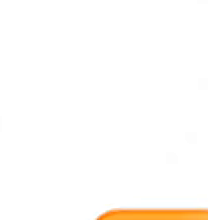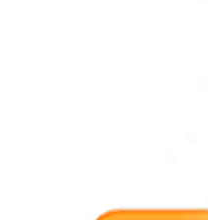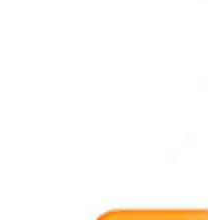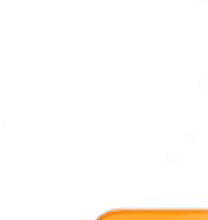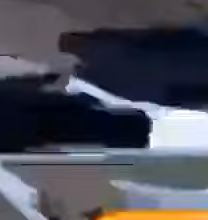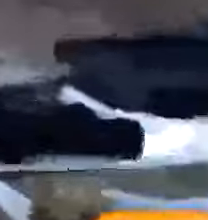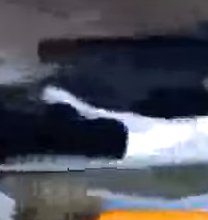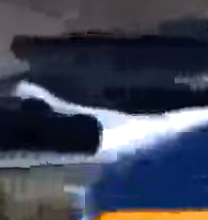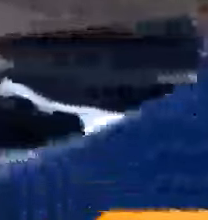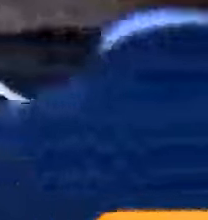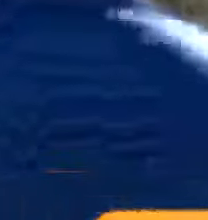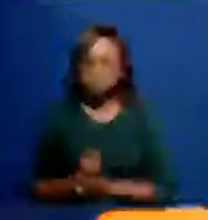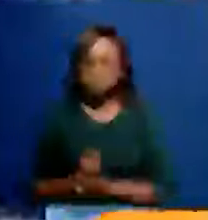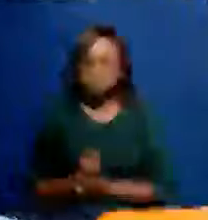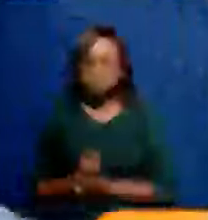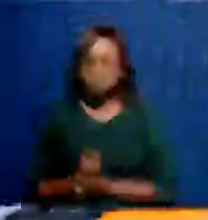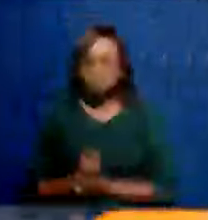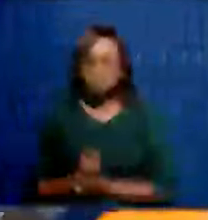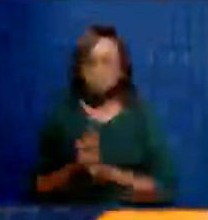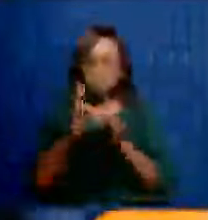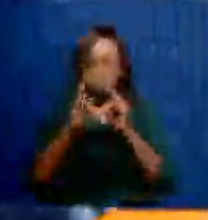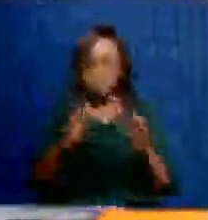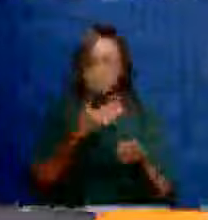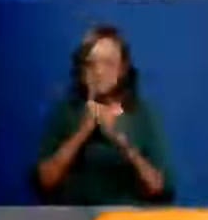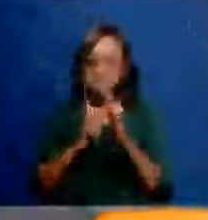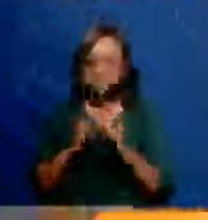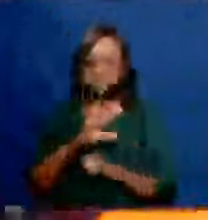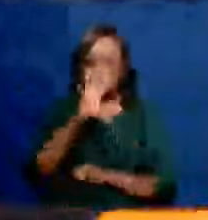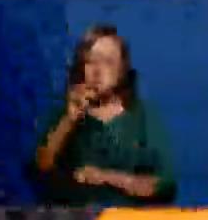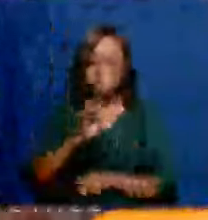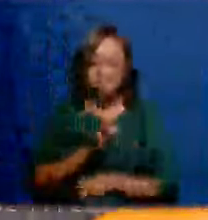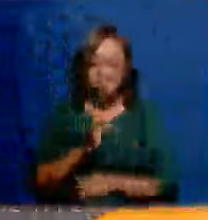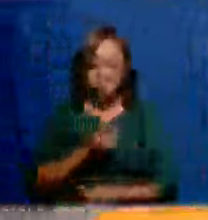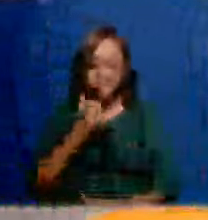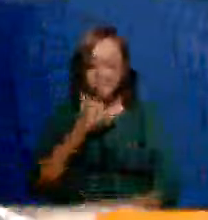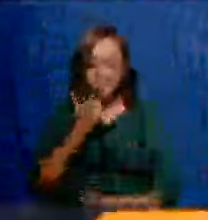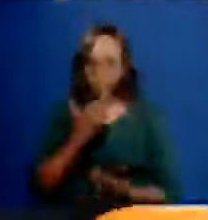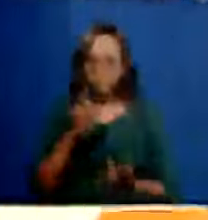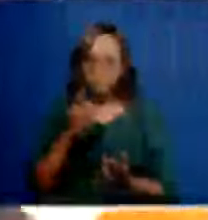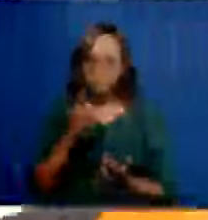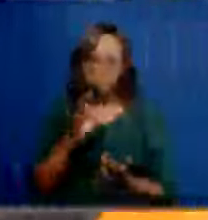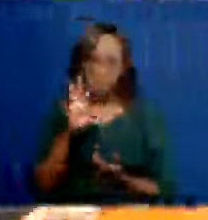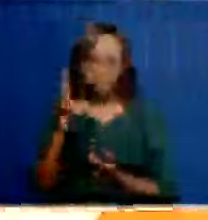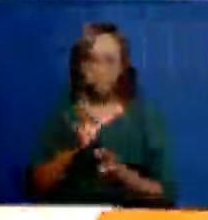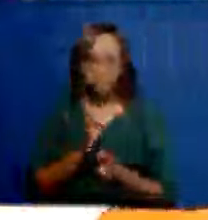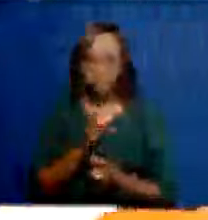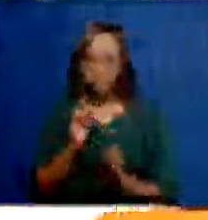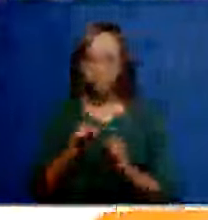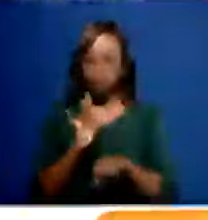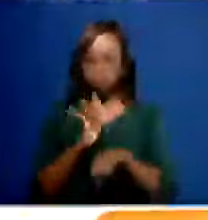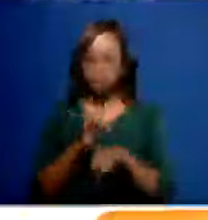ya wakati yake. Na huku utafiti ukionyesha kwamba wanawake wa Afrika ambao ni weusi wako katika hatari zaidi ya kupata tatizo